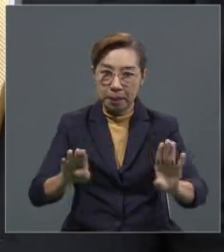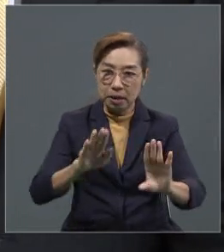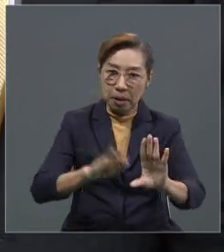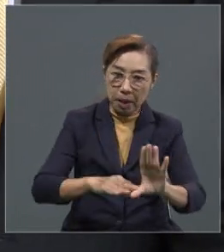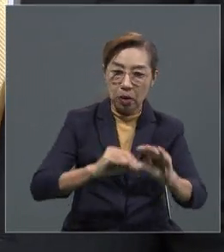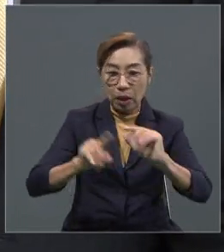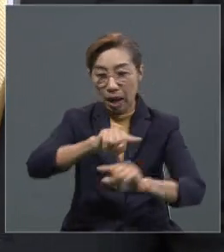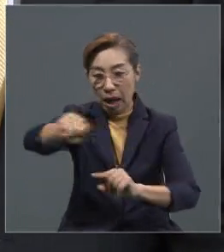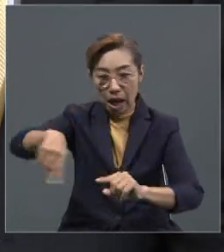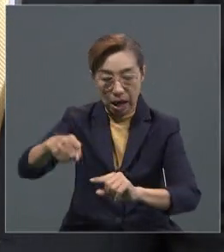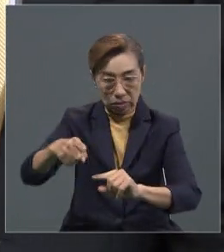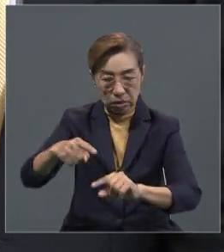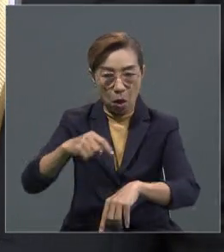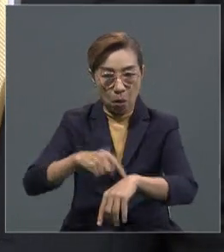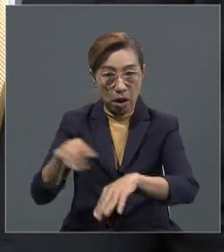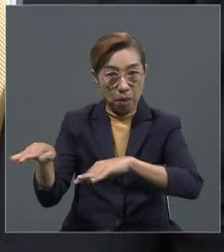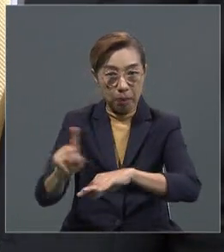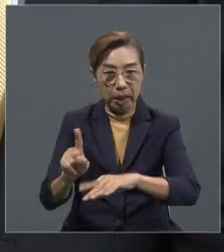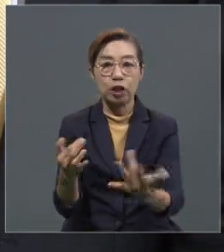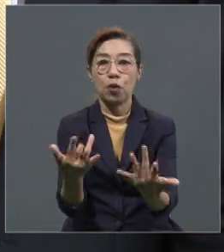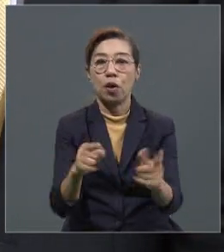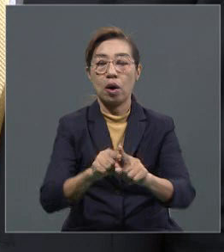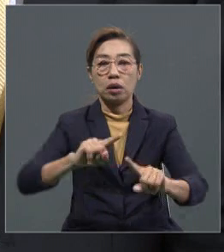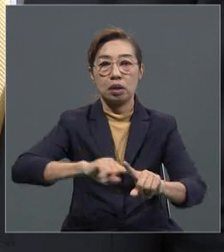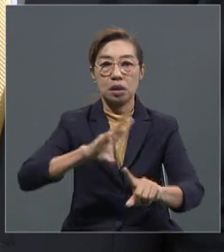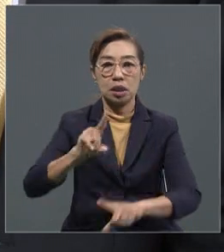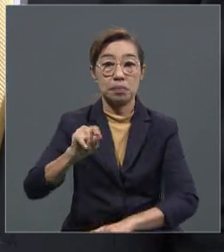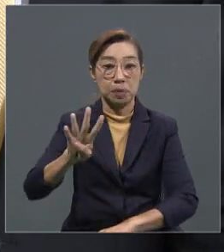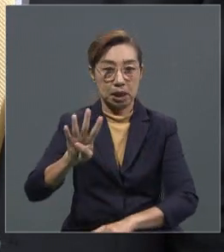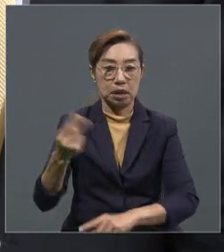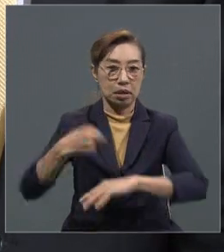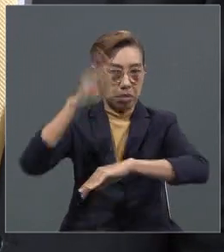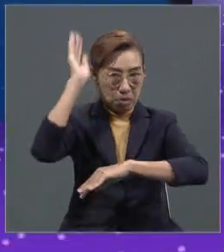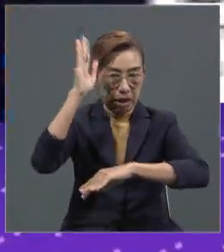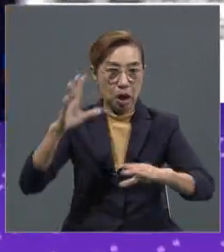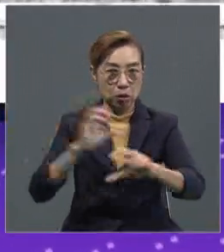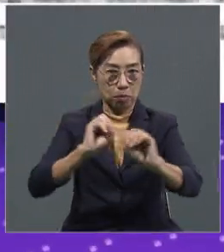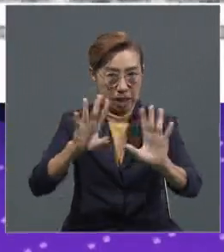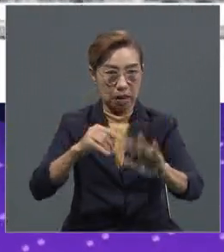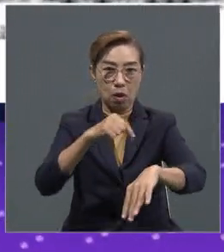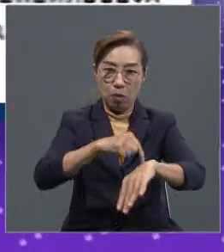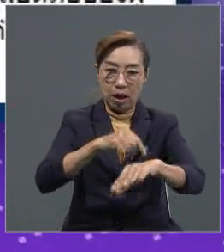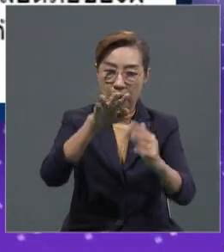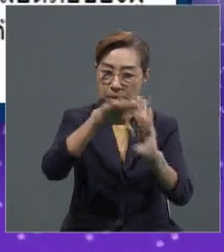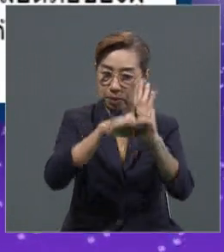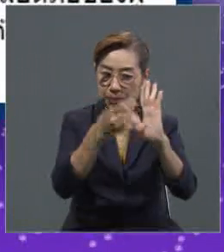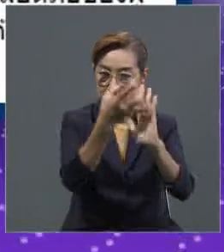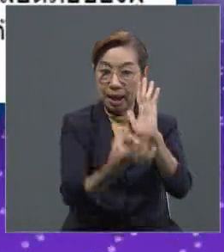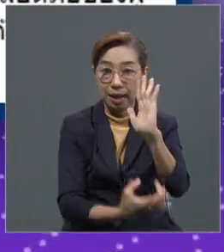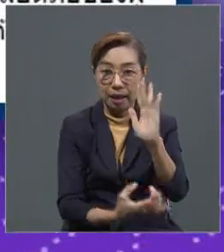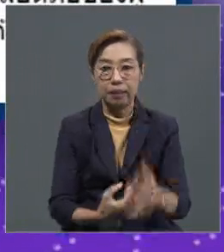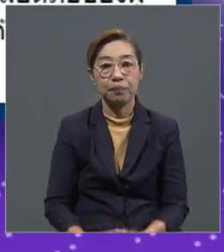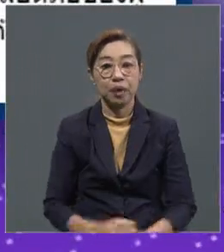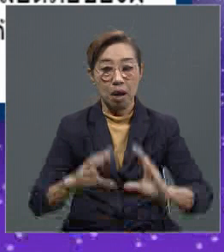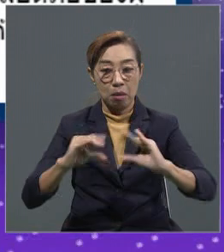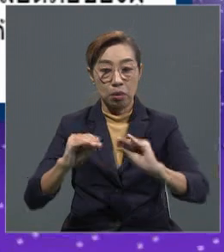างๆวันที่24นี้ครับจะมีการประกาศให้ชัดเจนเรื่องกรอบเวลาต่าง ๆหลังการประชุมนะคะนายกรัฐมนตรีก็โพส